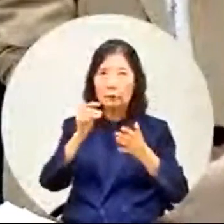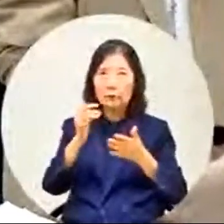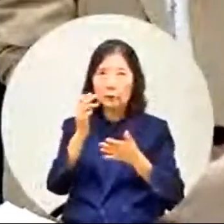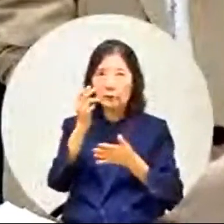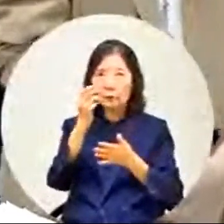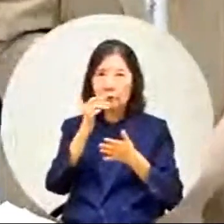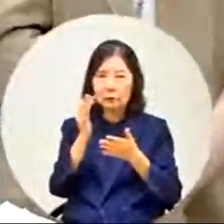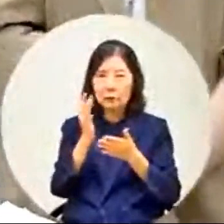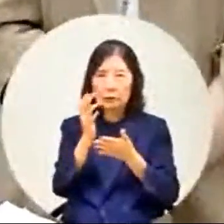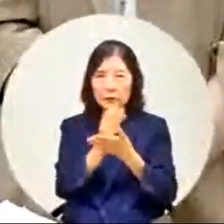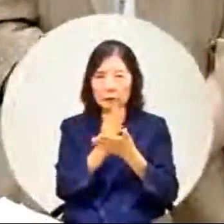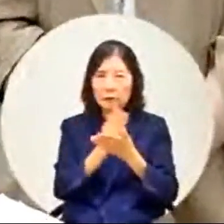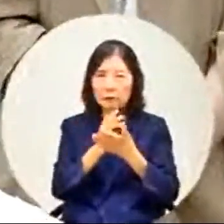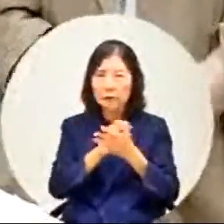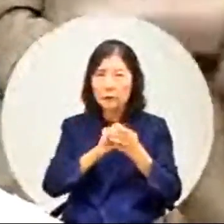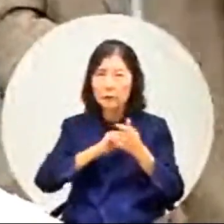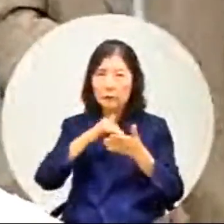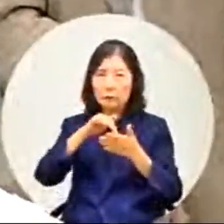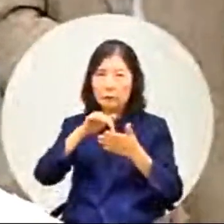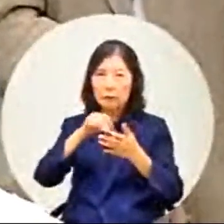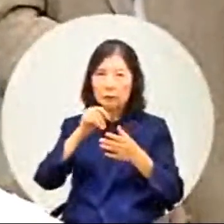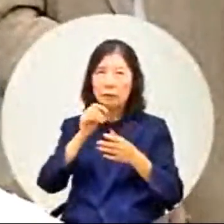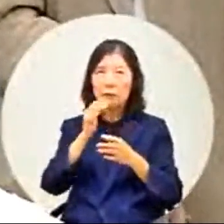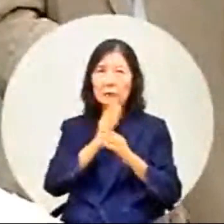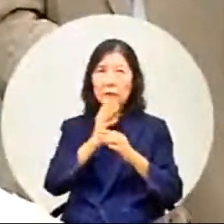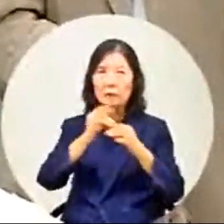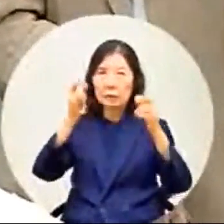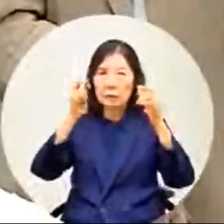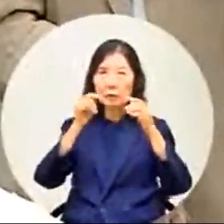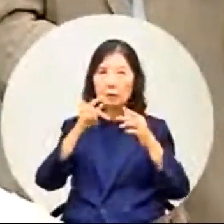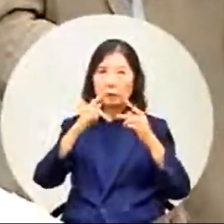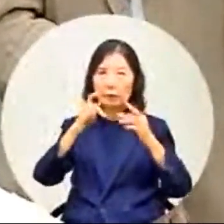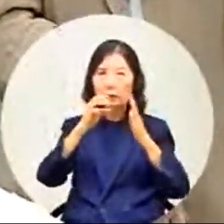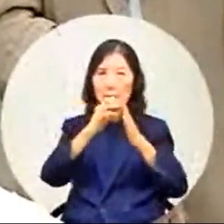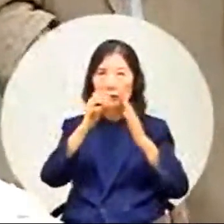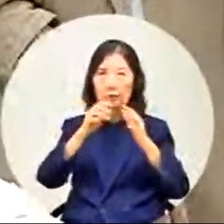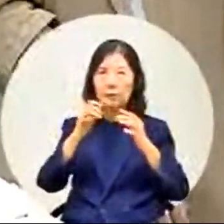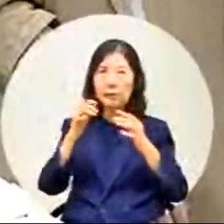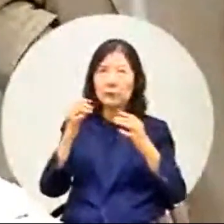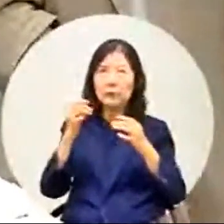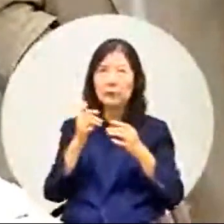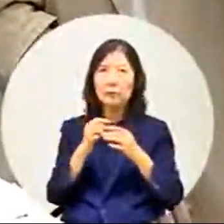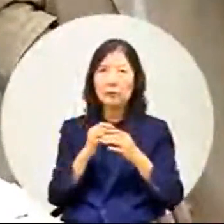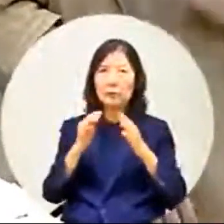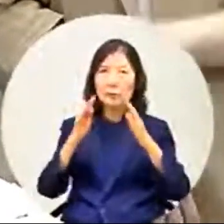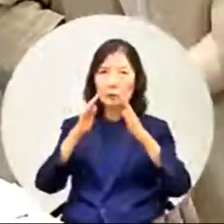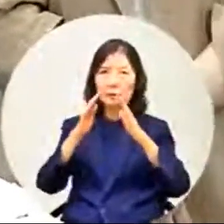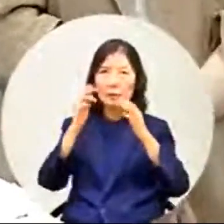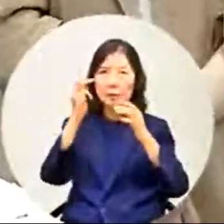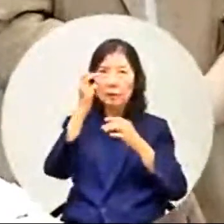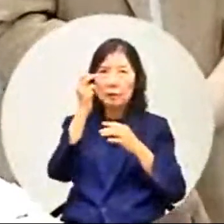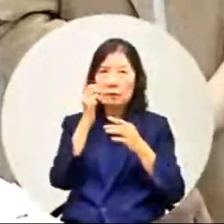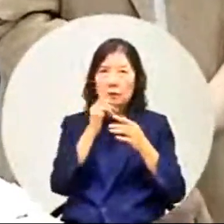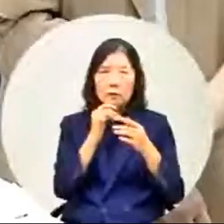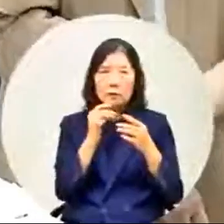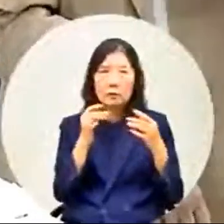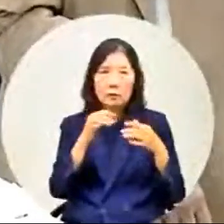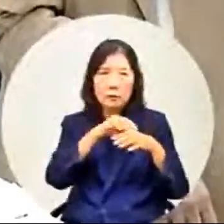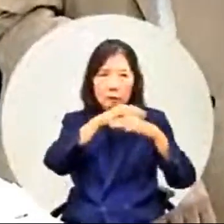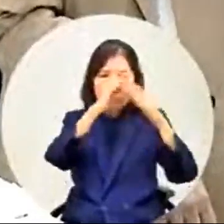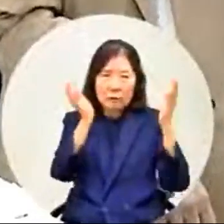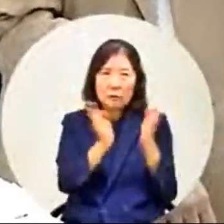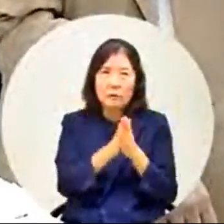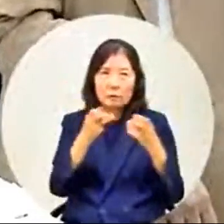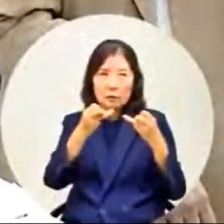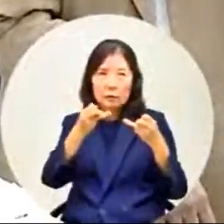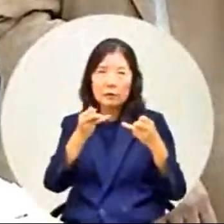划。捷运局主管了高雄市政府的管制计划，全部乙等，全部乙等，没有一个